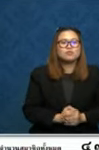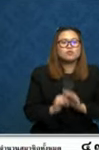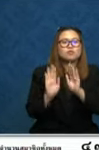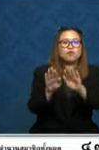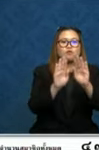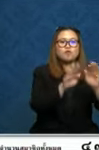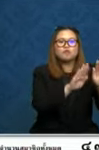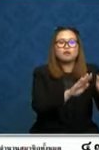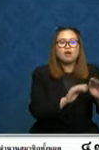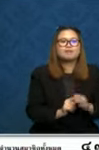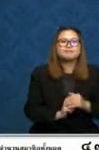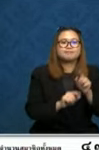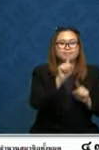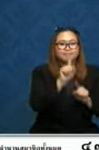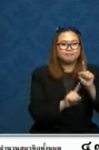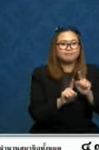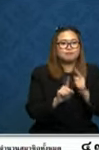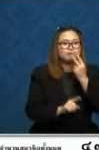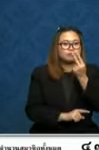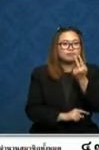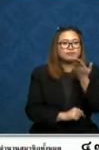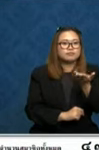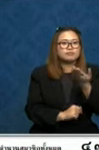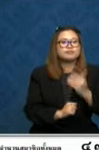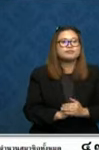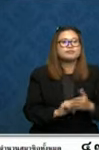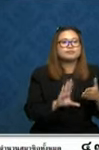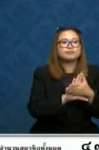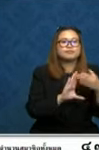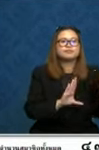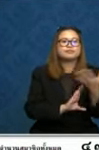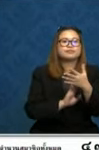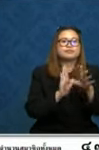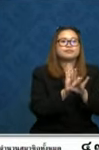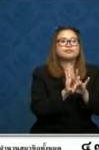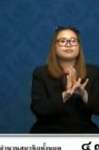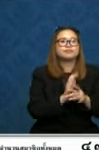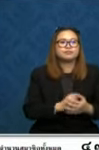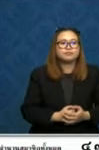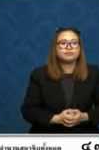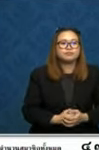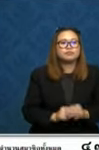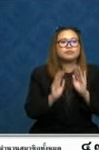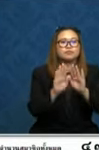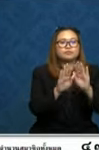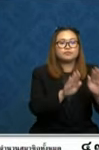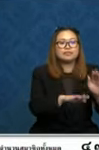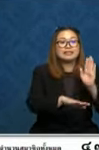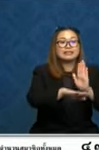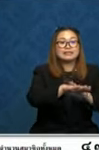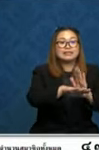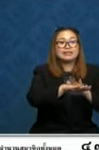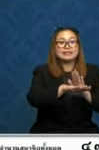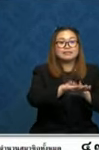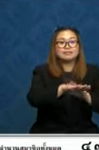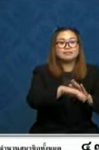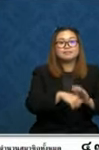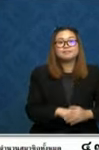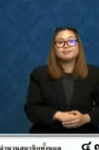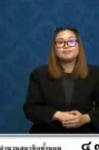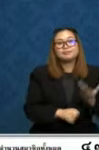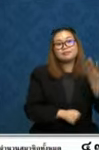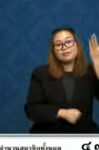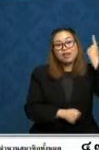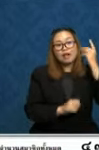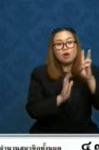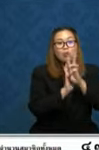ไปครับที่จะต้องติดตามสุดท้ายครับขอสไลด์ถัดไปไม่ใช่กรมน.ครับแต่ก็ต้องขอฝากไว้ผมเตือนเอาไว้ตั้งแต่ตอนอภิปรายวาระ1